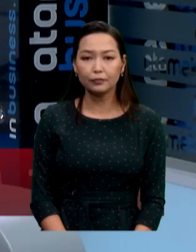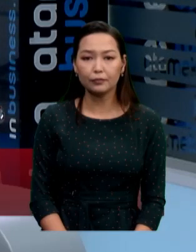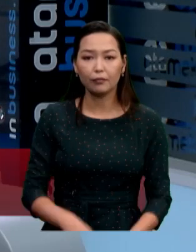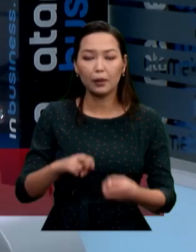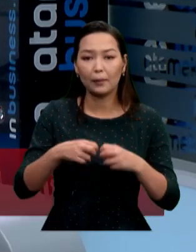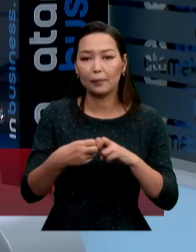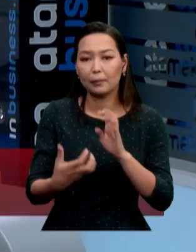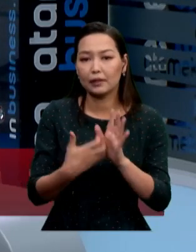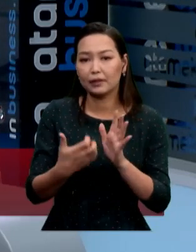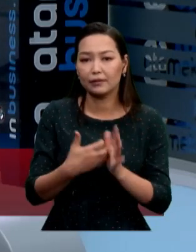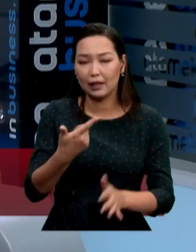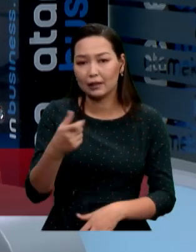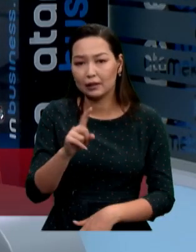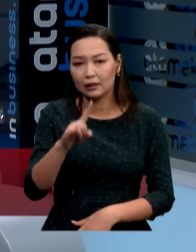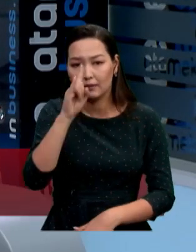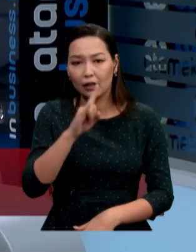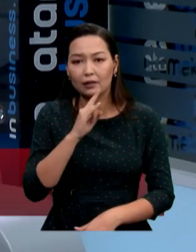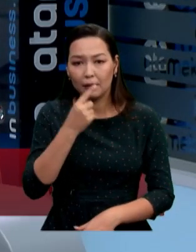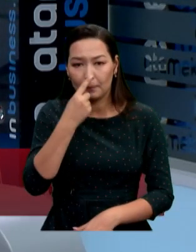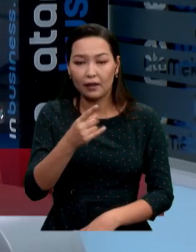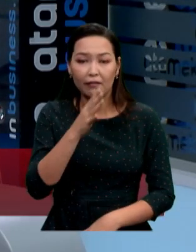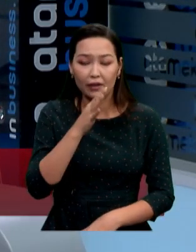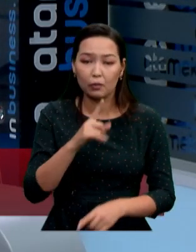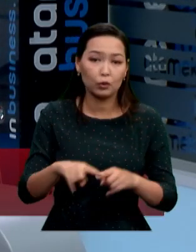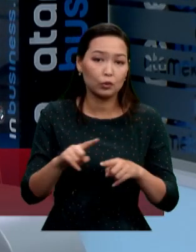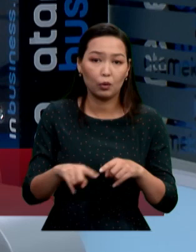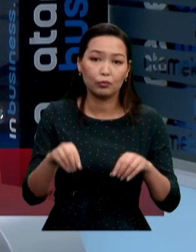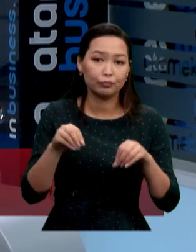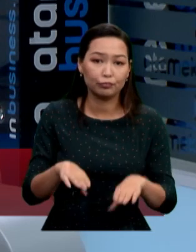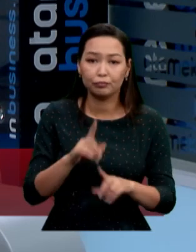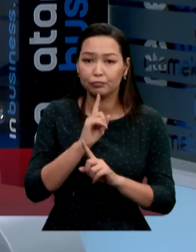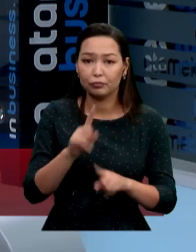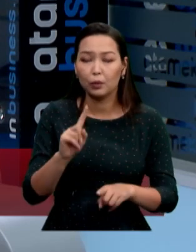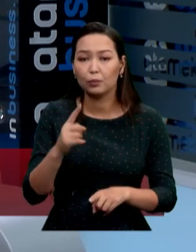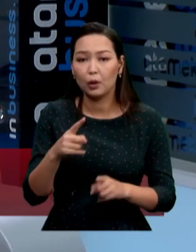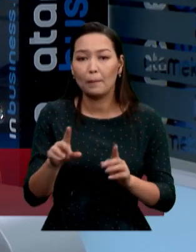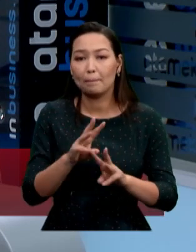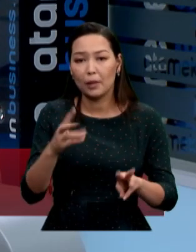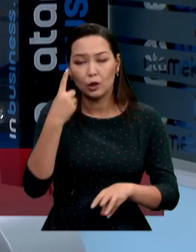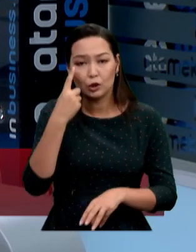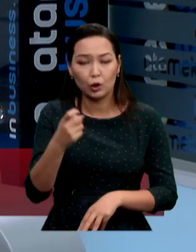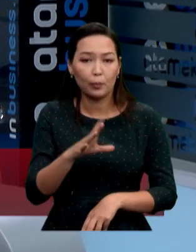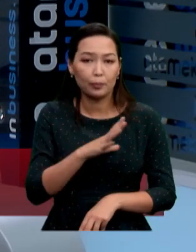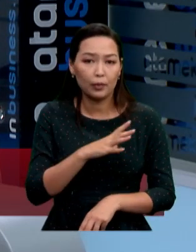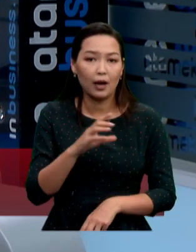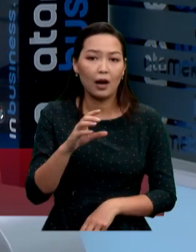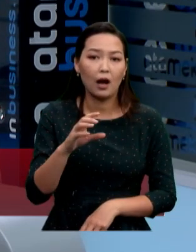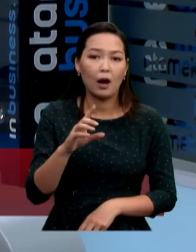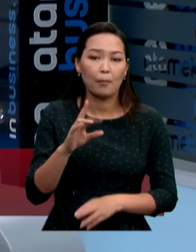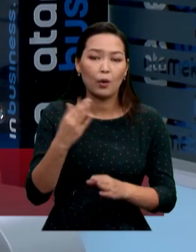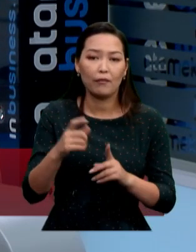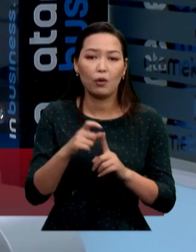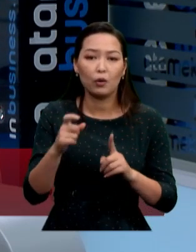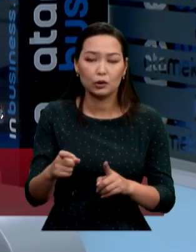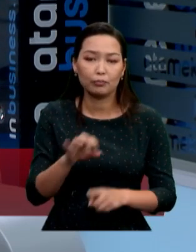Ну и проблема дефицита сжиженного газа в Казахстане в ближайшее время не решится. Об этом сообщил министр энергетики. По его словам, потребление